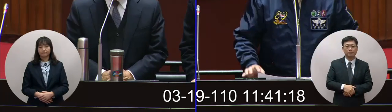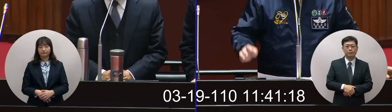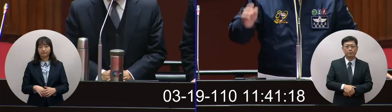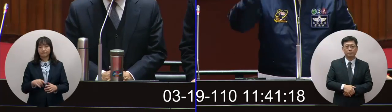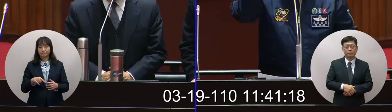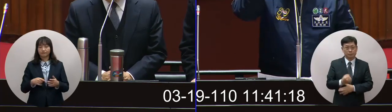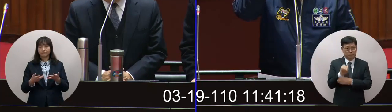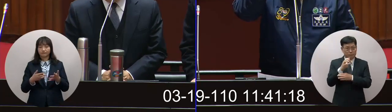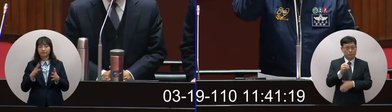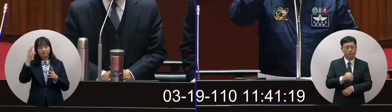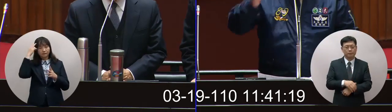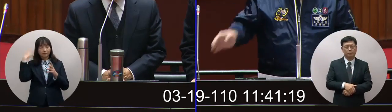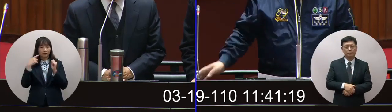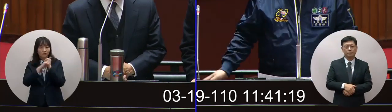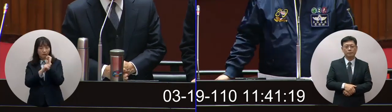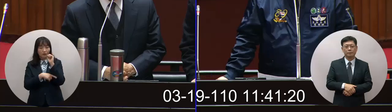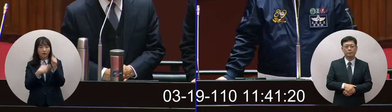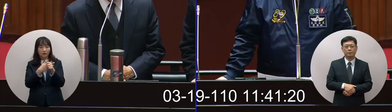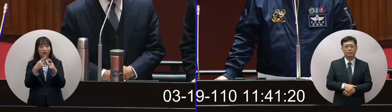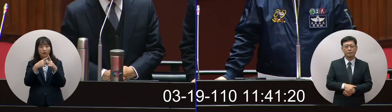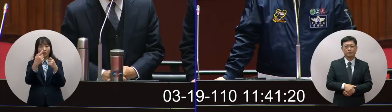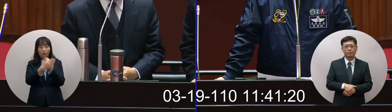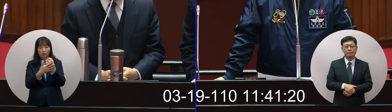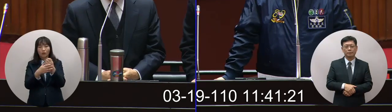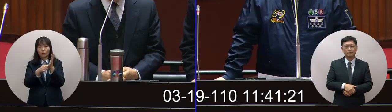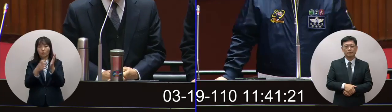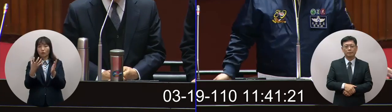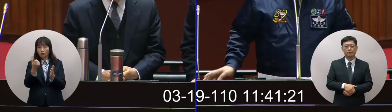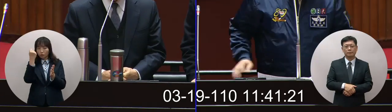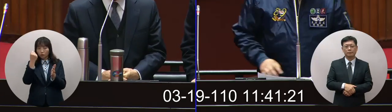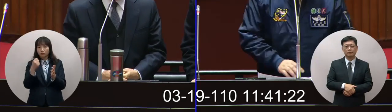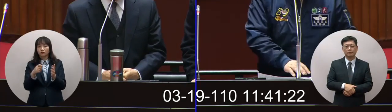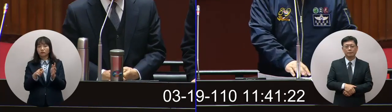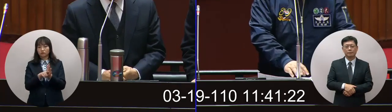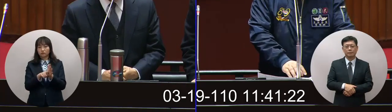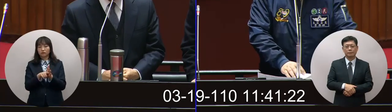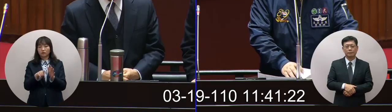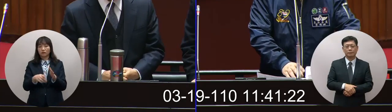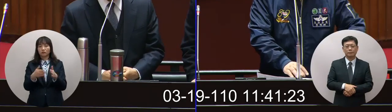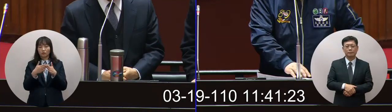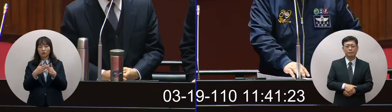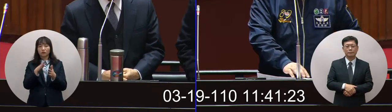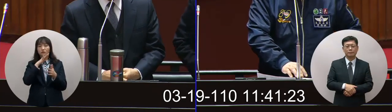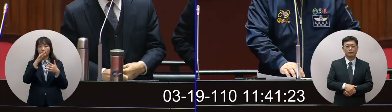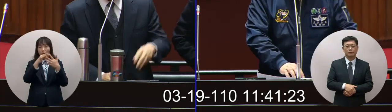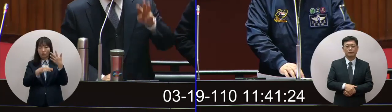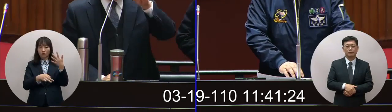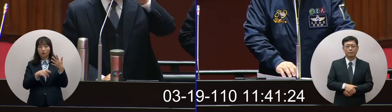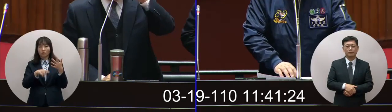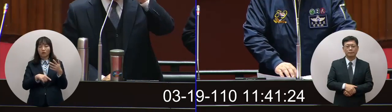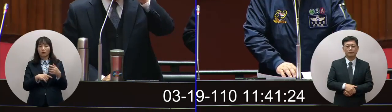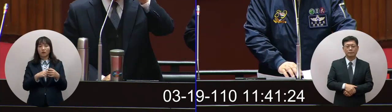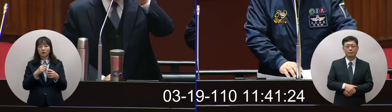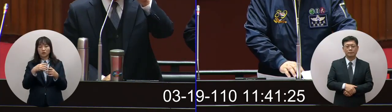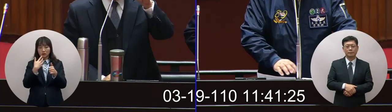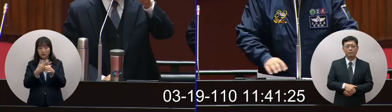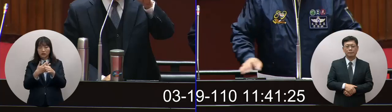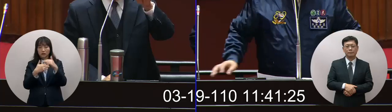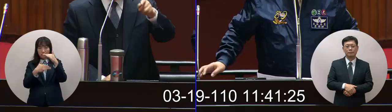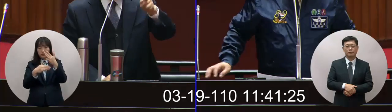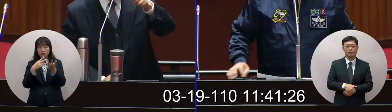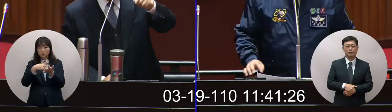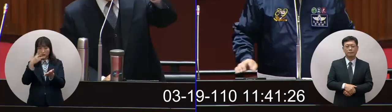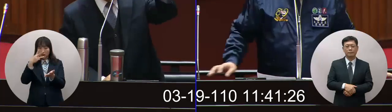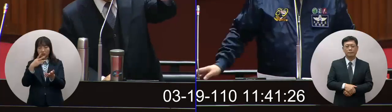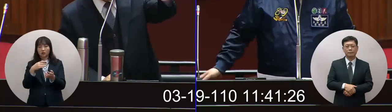个 支持 在宪法保障人民姓名权的同时，我们当然姓名条例有时候只限三